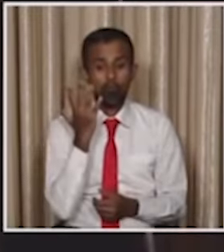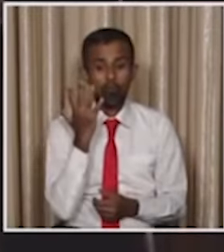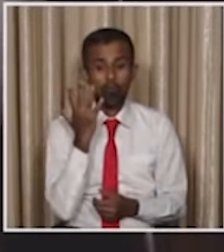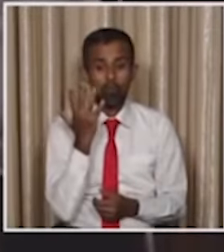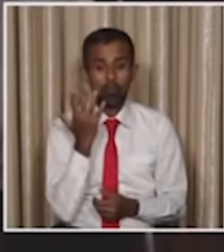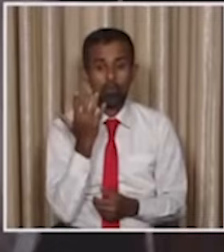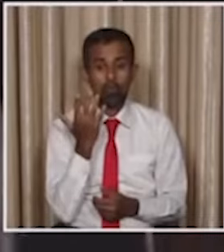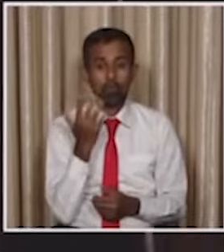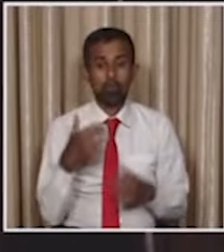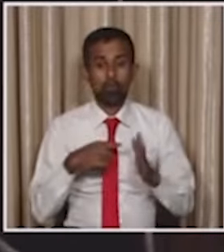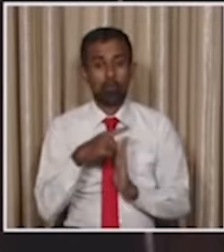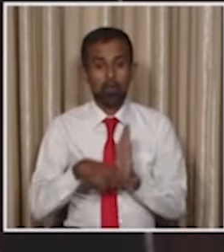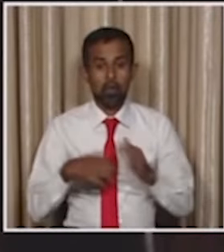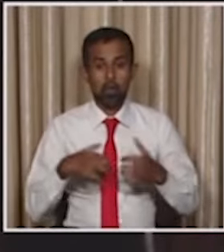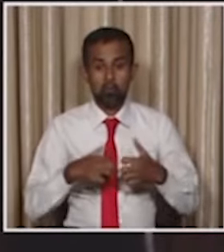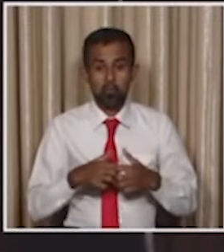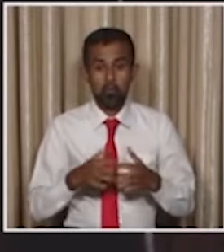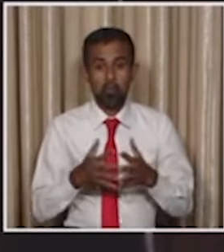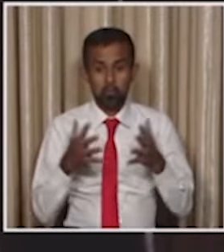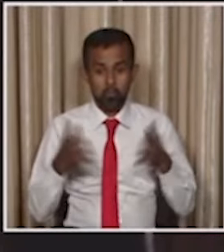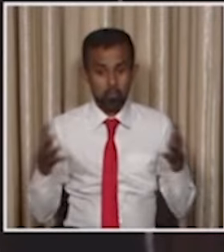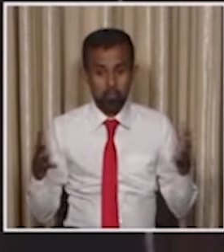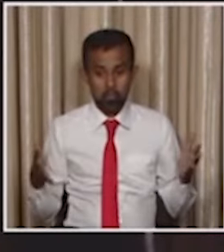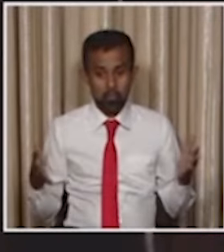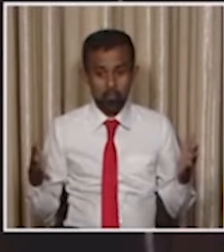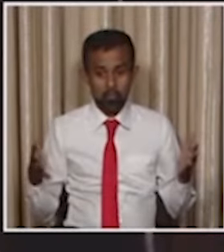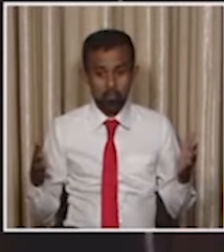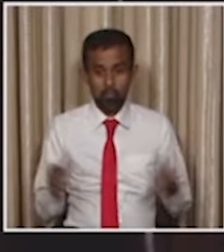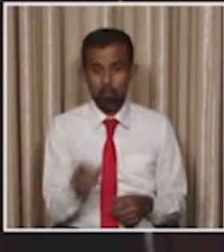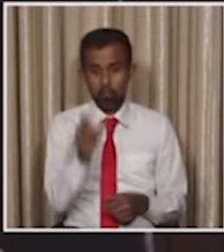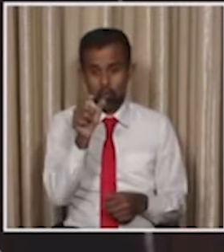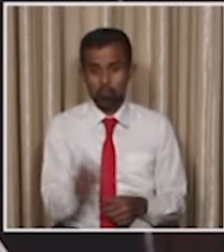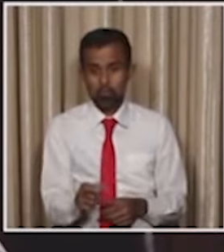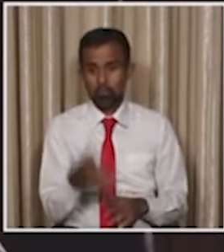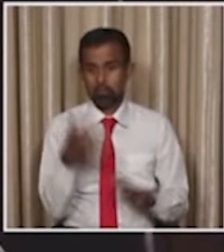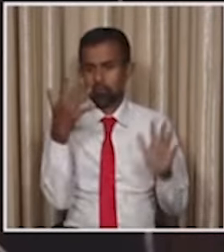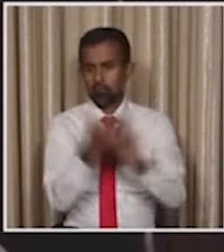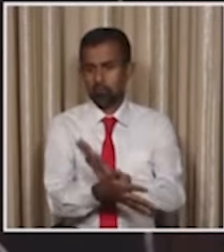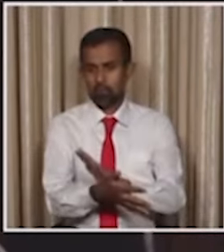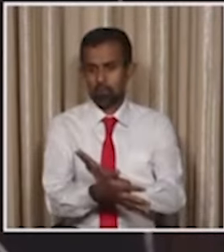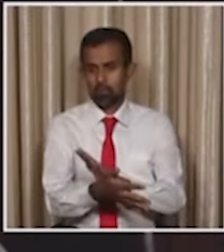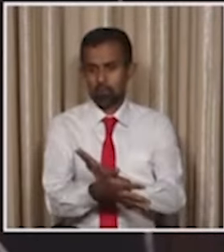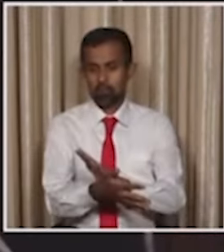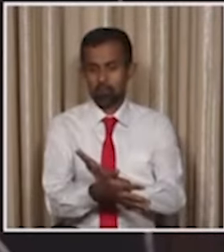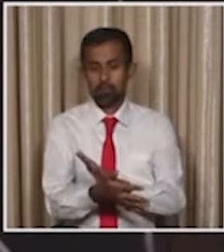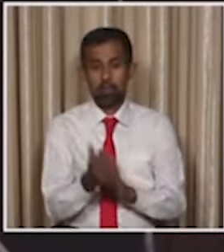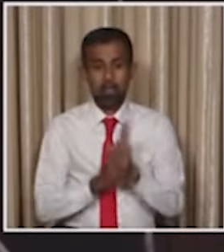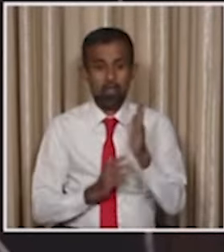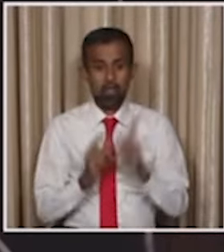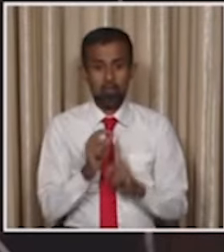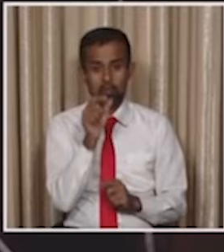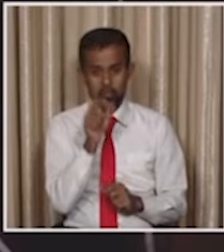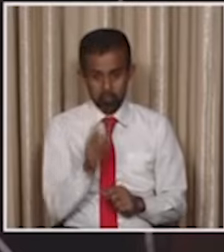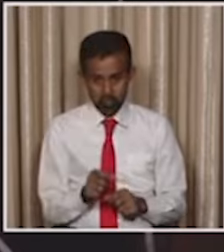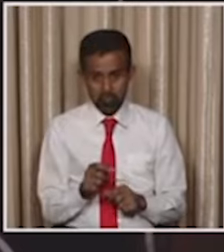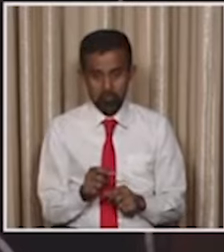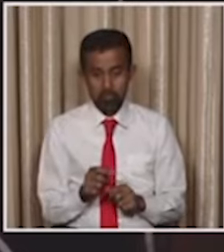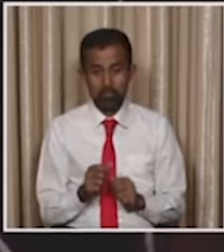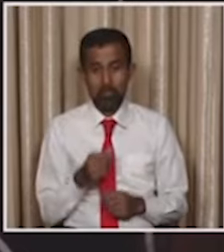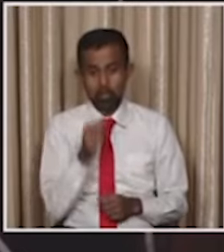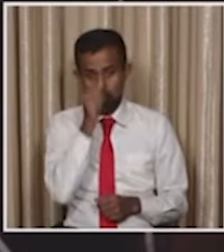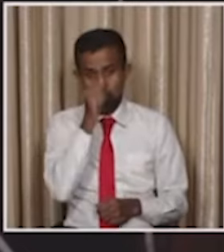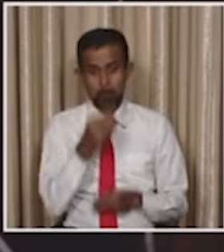රටේ අර්බුදය වැඩි වෙනව නම් ඔබතුමන්ලා කරලා තියෙනෙත් වරදක්. හිතුවක්කාර ඇමතිලා මේ කරන